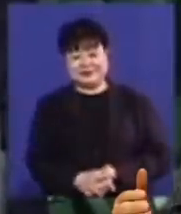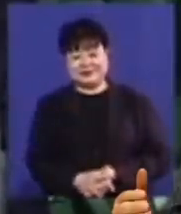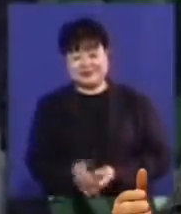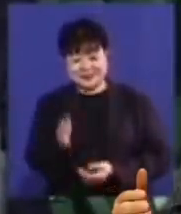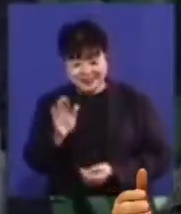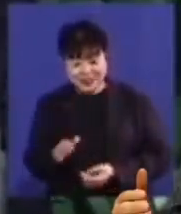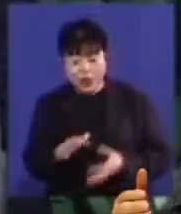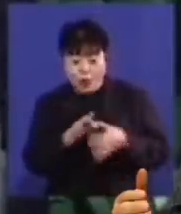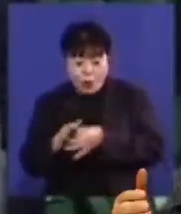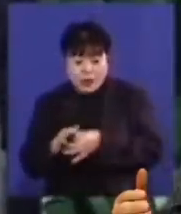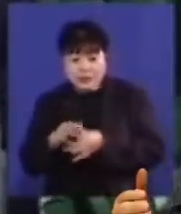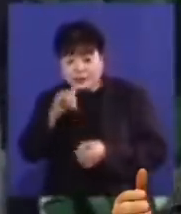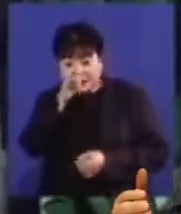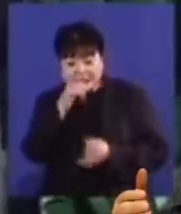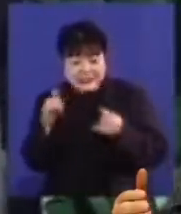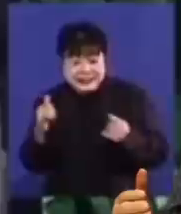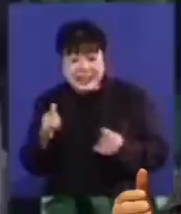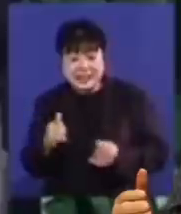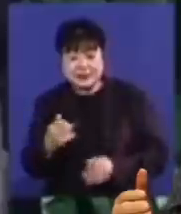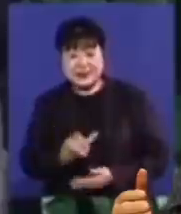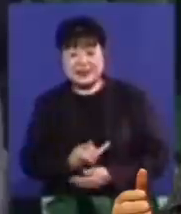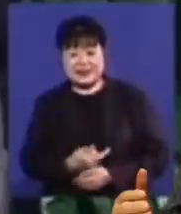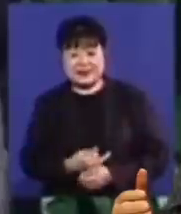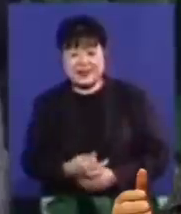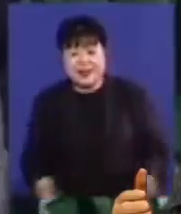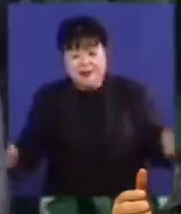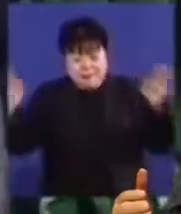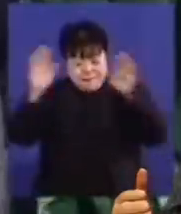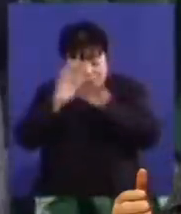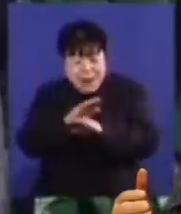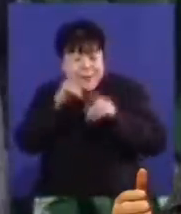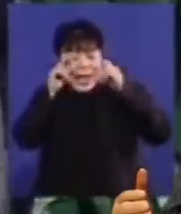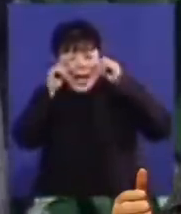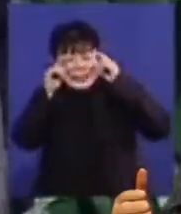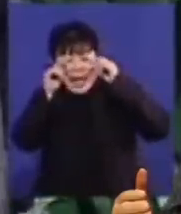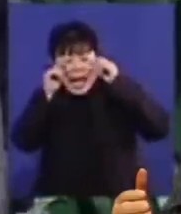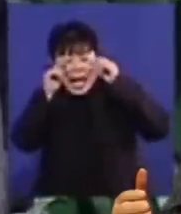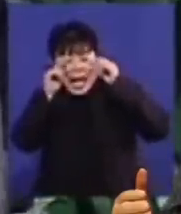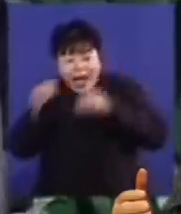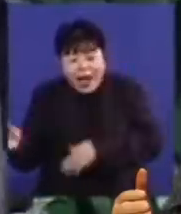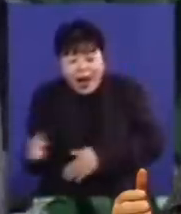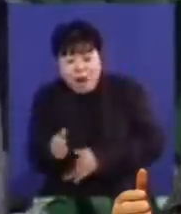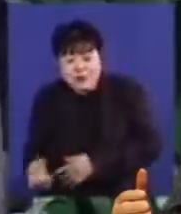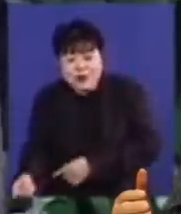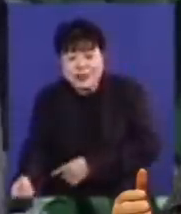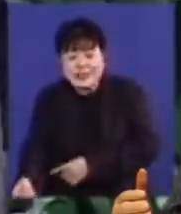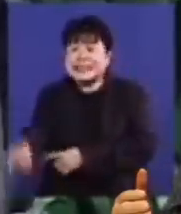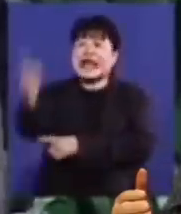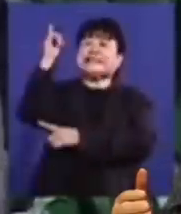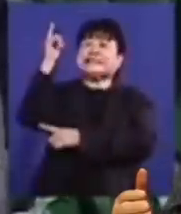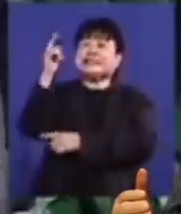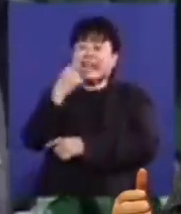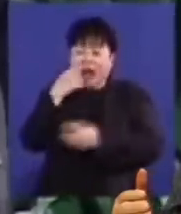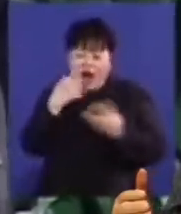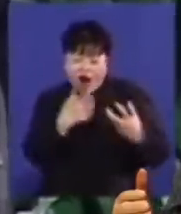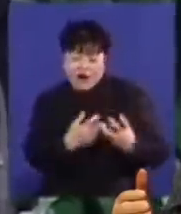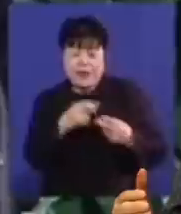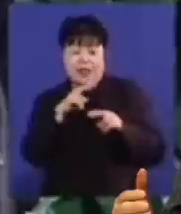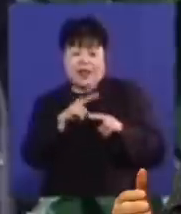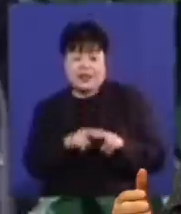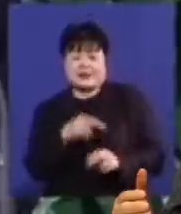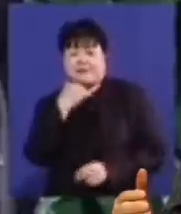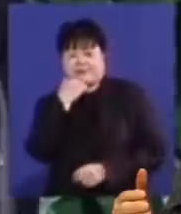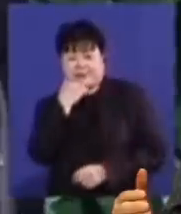그런데 관심 있는 사람은 낮에만 한 게 아니라 밤에 잠도 안 자고 그게 얼음 구덩이 속에서 앉아가 낚시하는